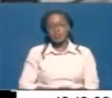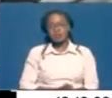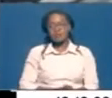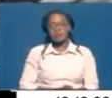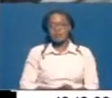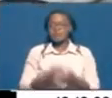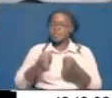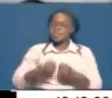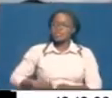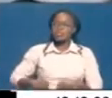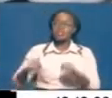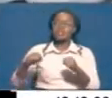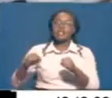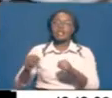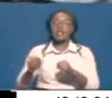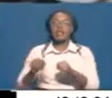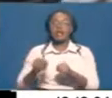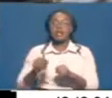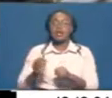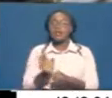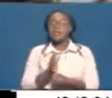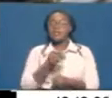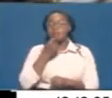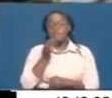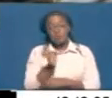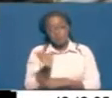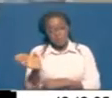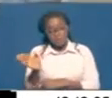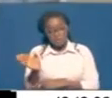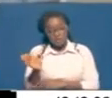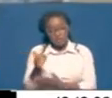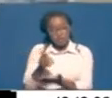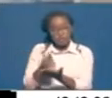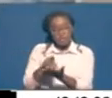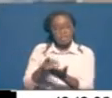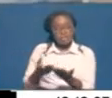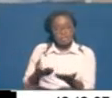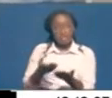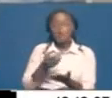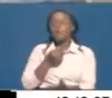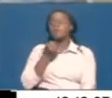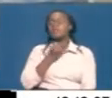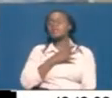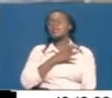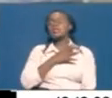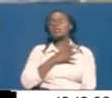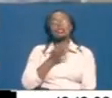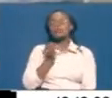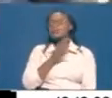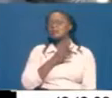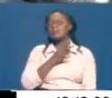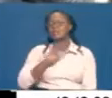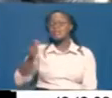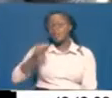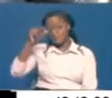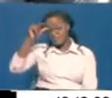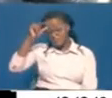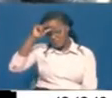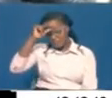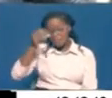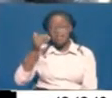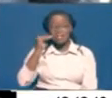Mwenyekiti wa tawi la eneo la Nyanza la chama cha wahudumu Dr Onyango Ndong’a amelalamikia kuzembea kwa serikali ya kaunti ya Nyanza kushughulikia